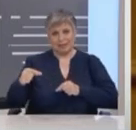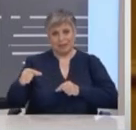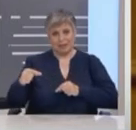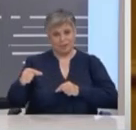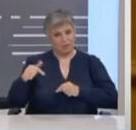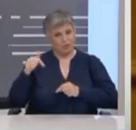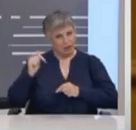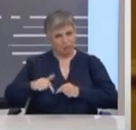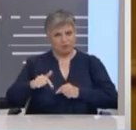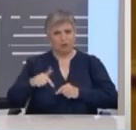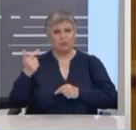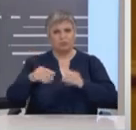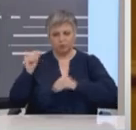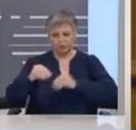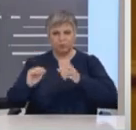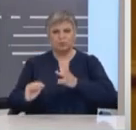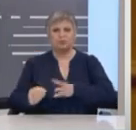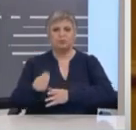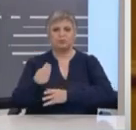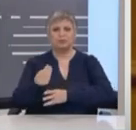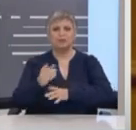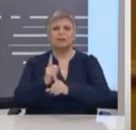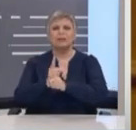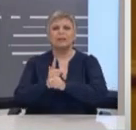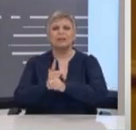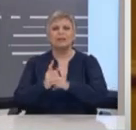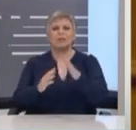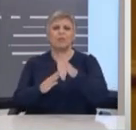της, του Προέδρου Αναστασιάδη.